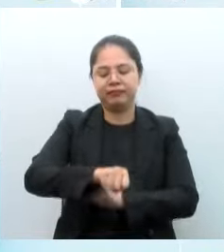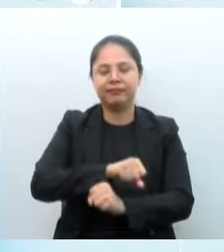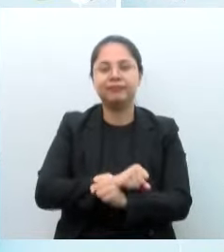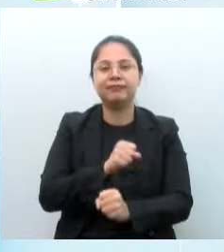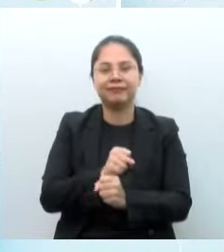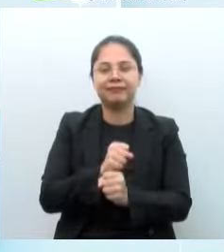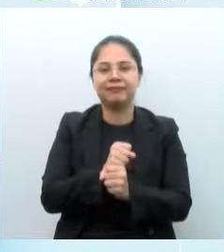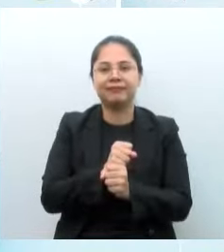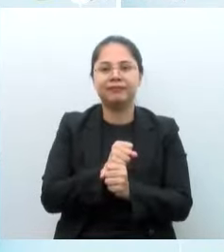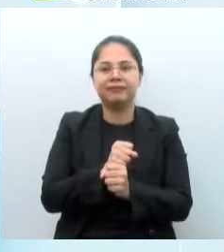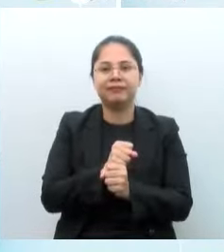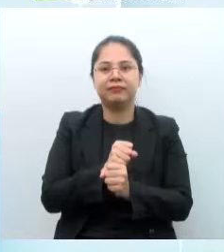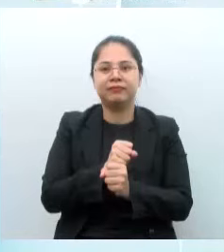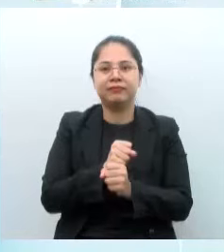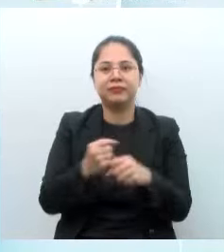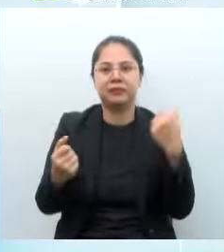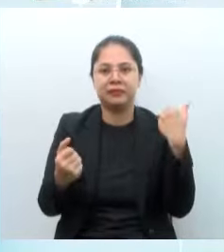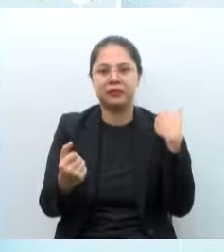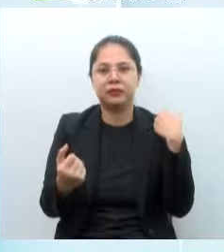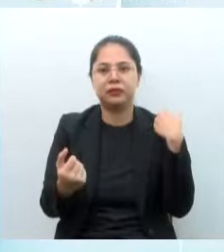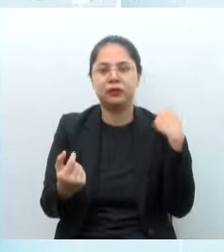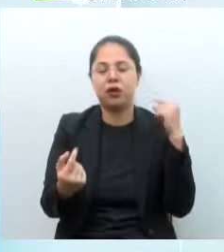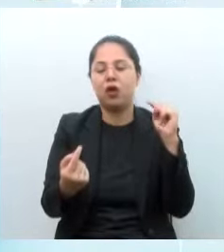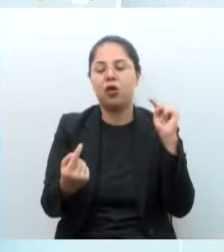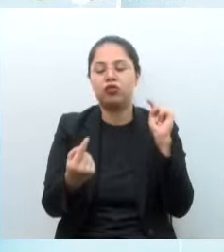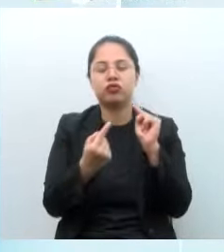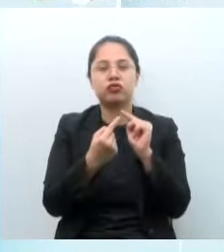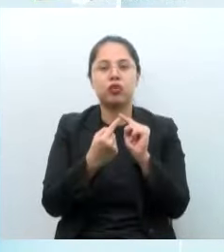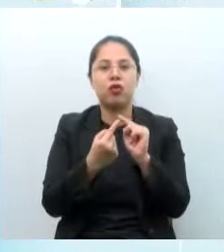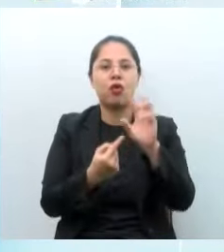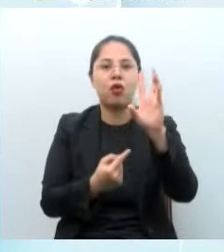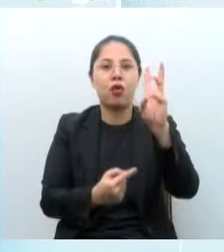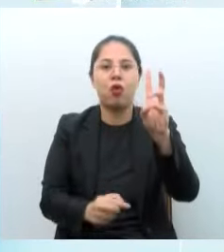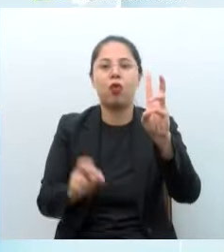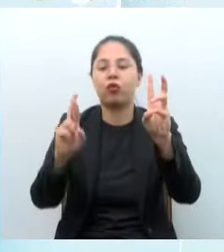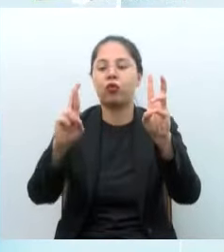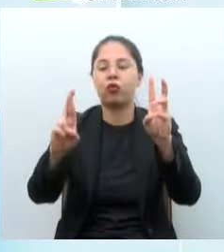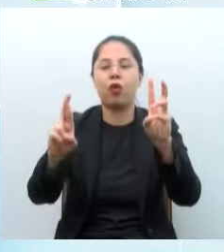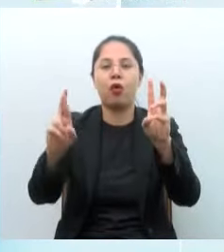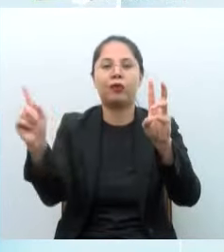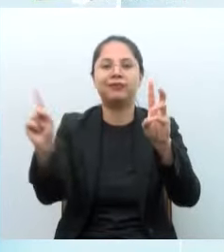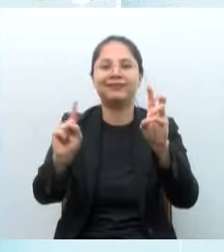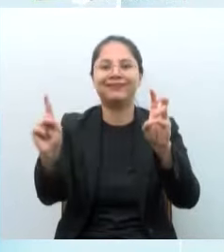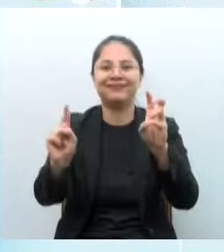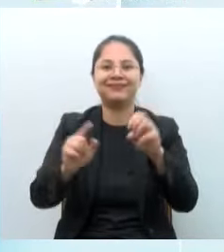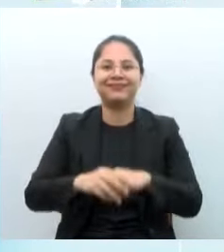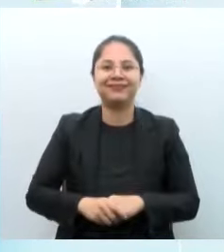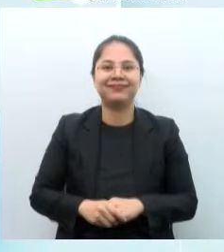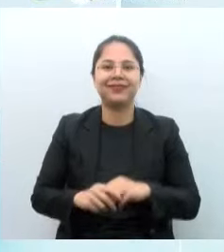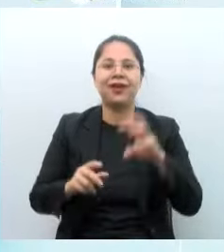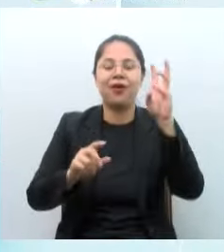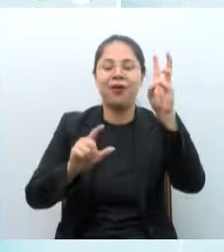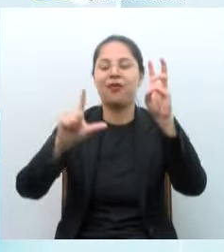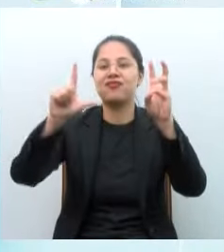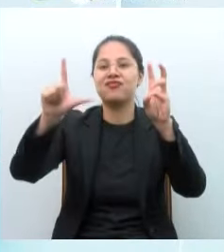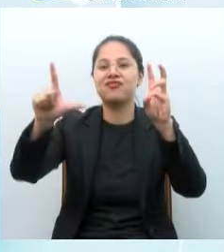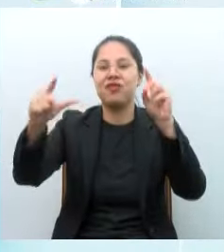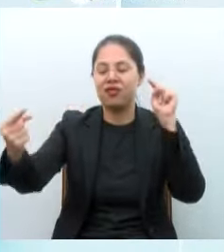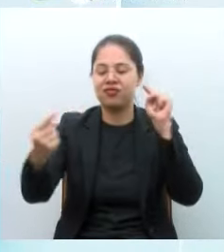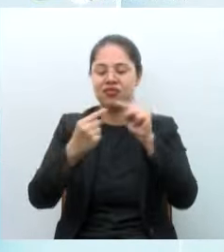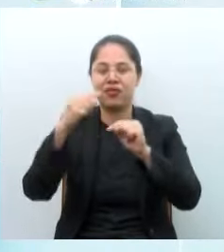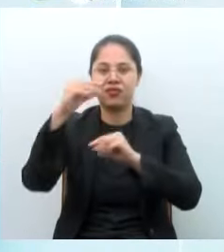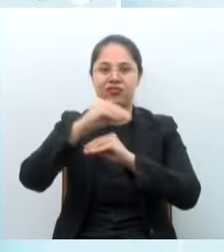า6ลอนะครับแนวทาง6ลอนะครับลอแรกก็คือการลดกิจกรรมโคร